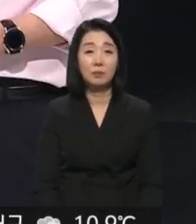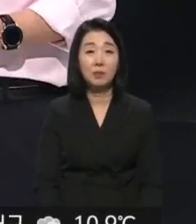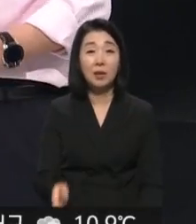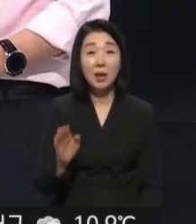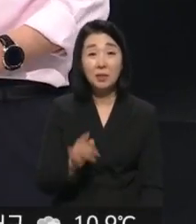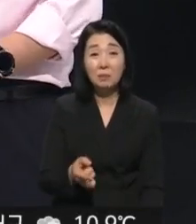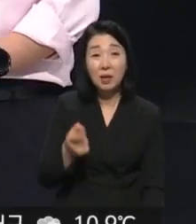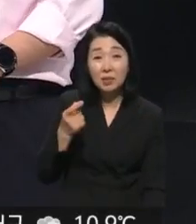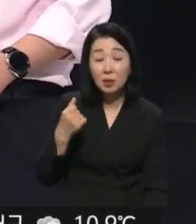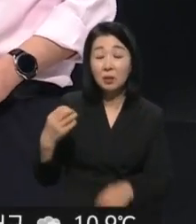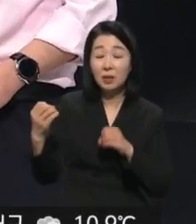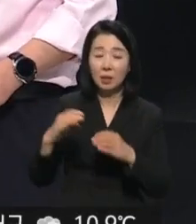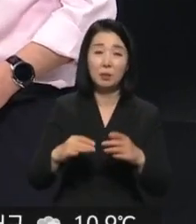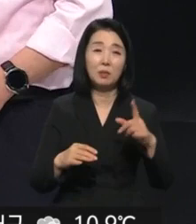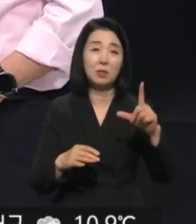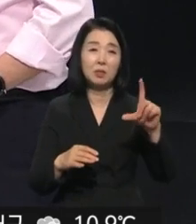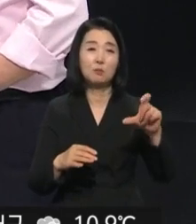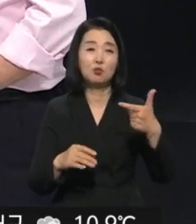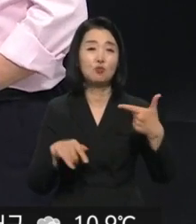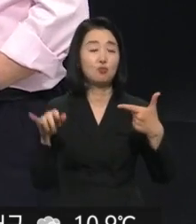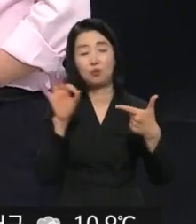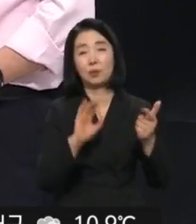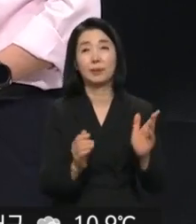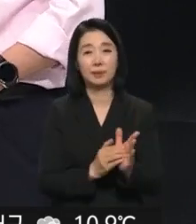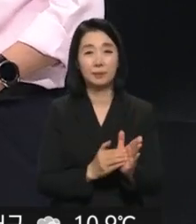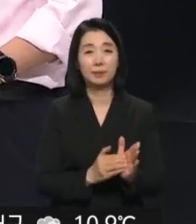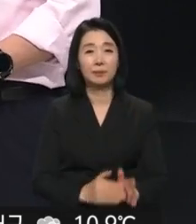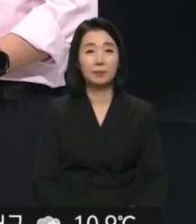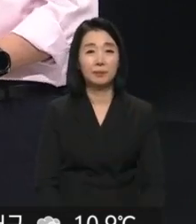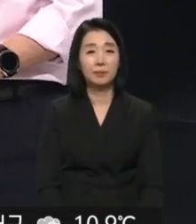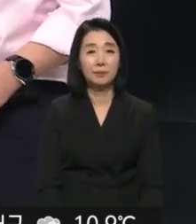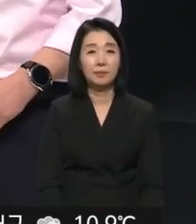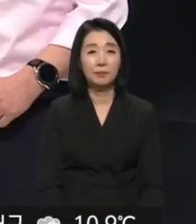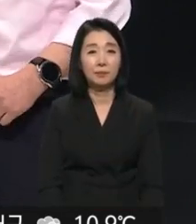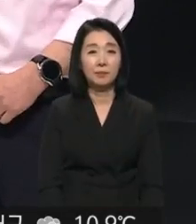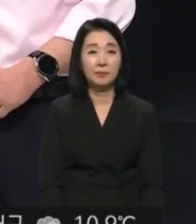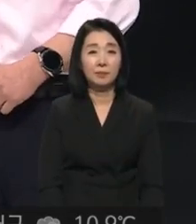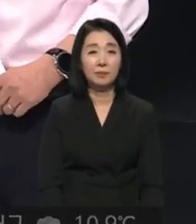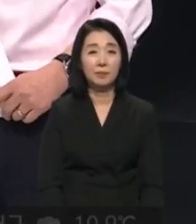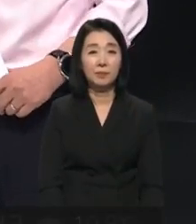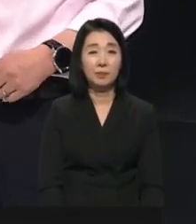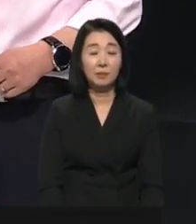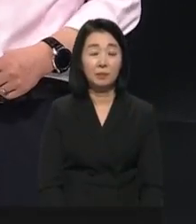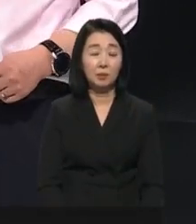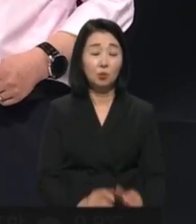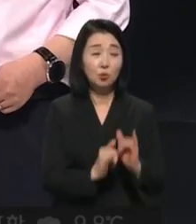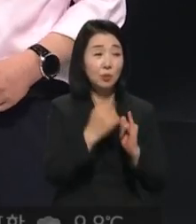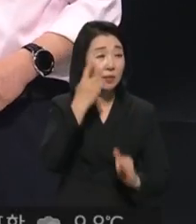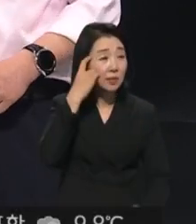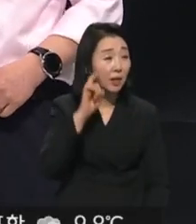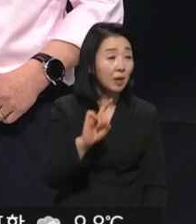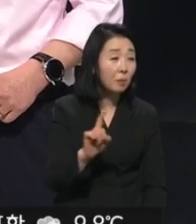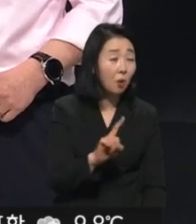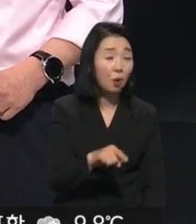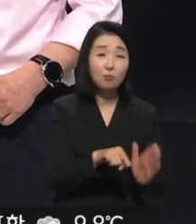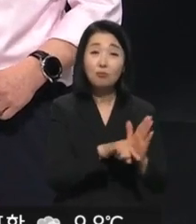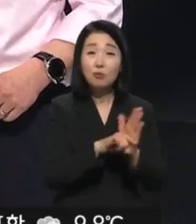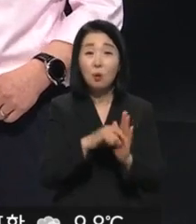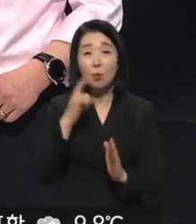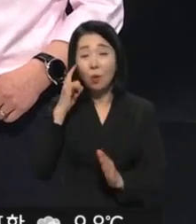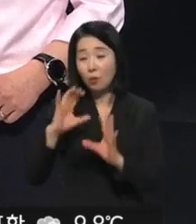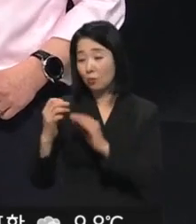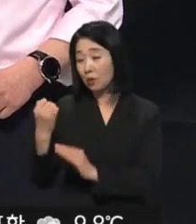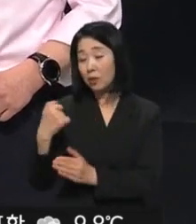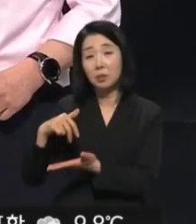반면 적다는 답변은 16%에 그쳤습니다. 국민 여론이 썩 좋지 못한 이유,